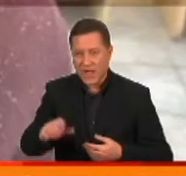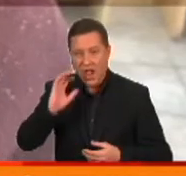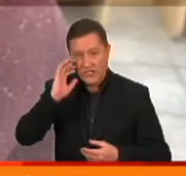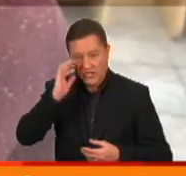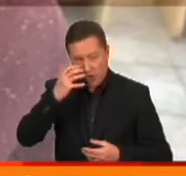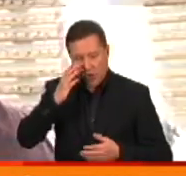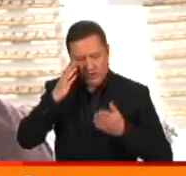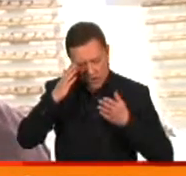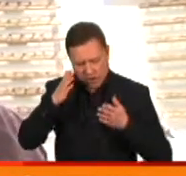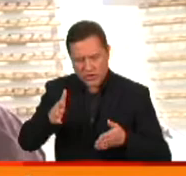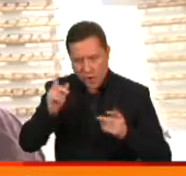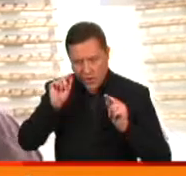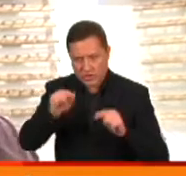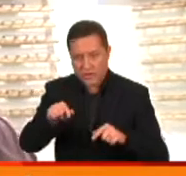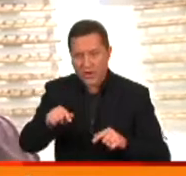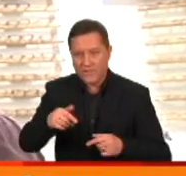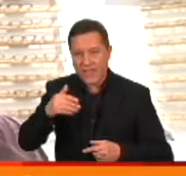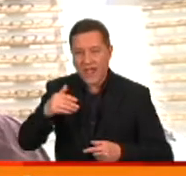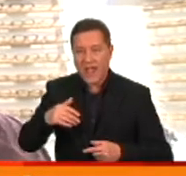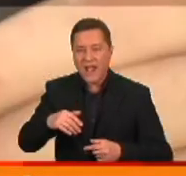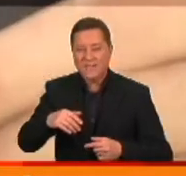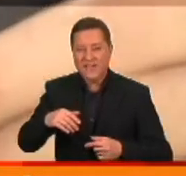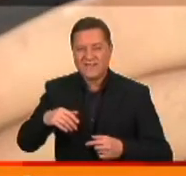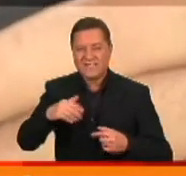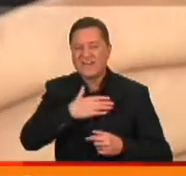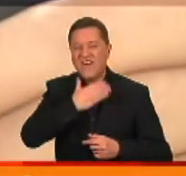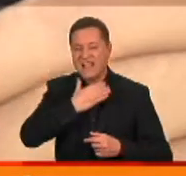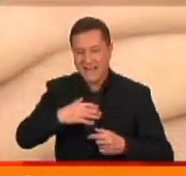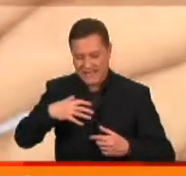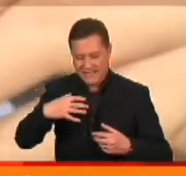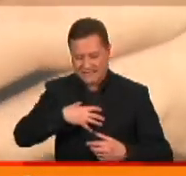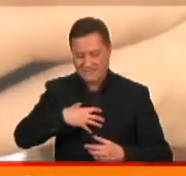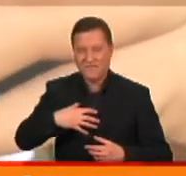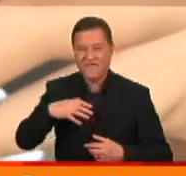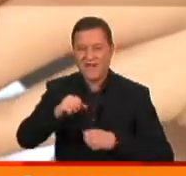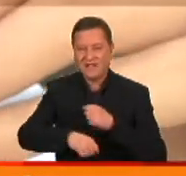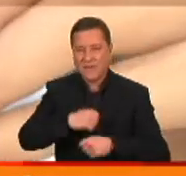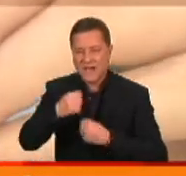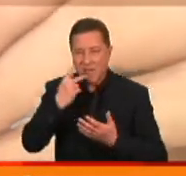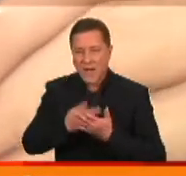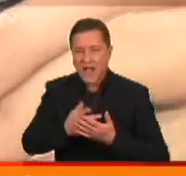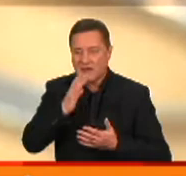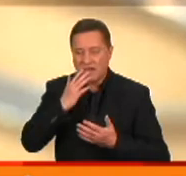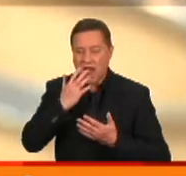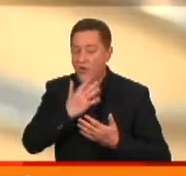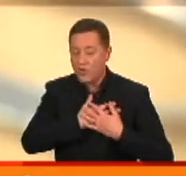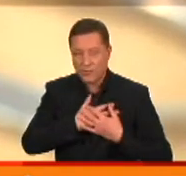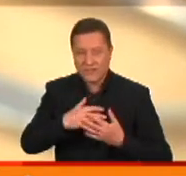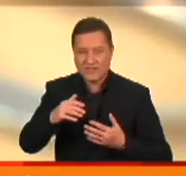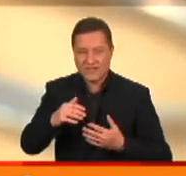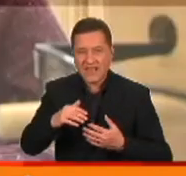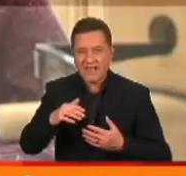Серйозний і сконцентрований, але у веселому светрі з ведмедем. Максим показує свої найулюбленіші заняття – порається